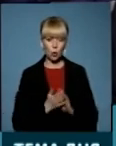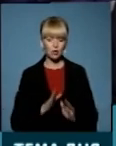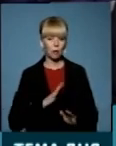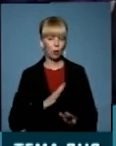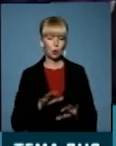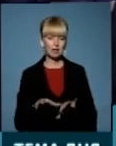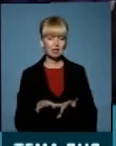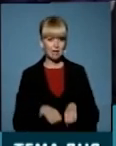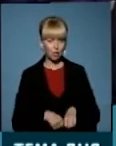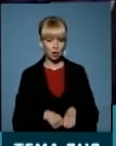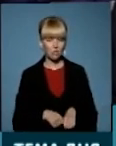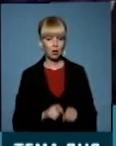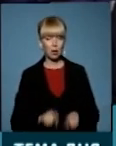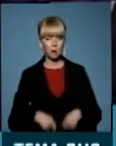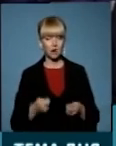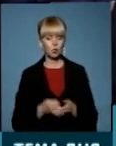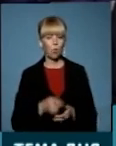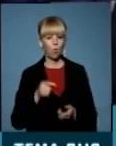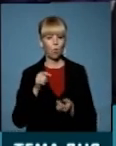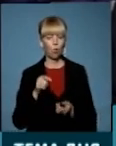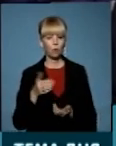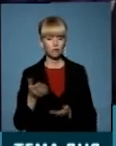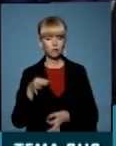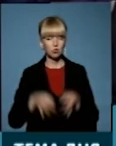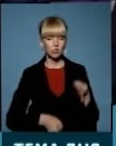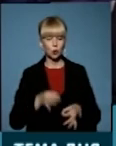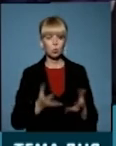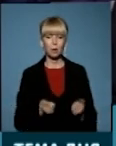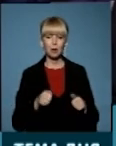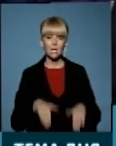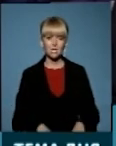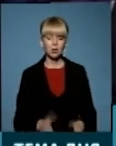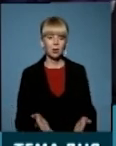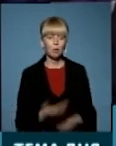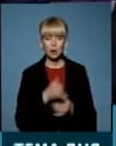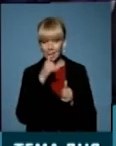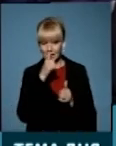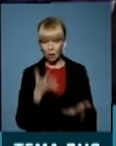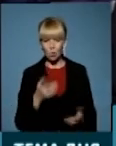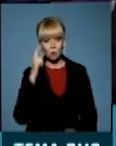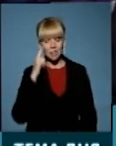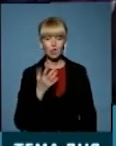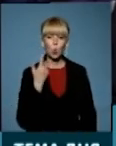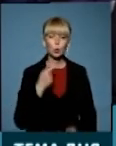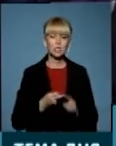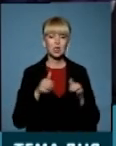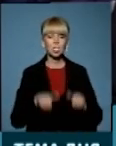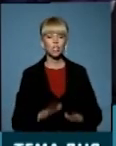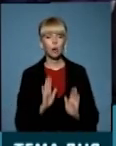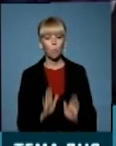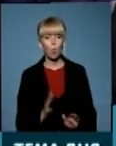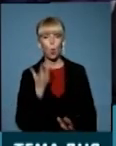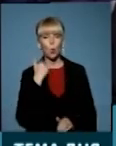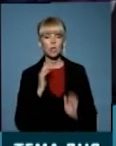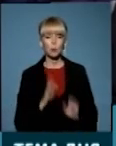була забрана і передана до компетенції суду. Суд приймає рішення. Ми не можемо знати, коли це рішення буде,